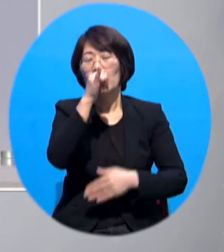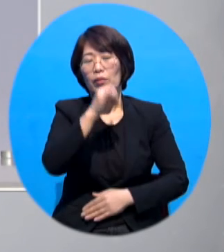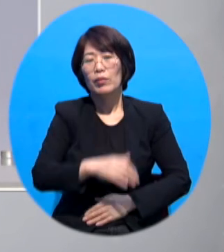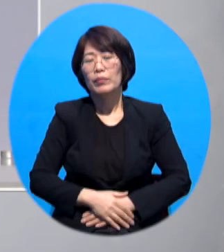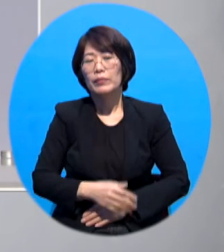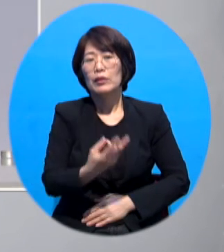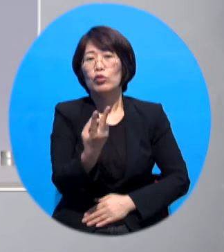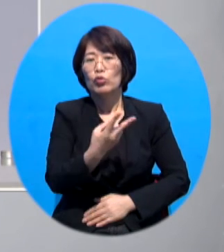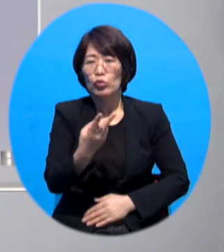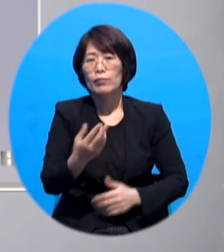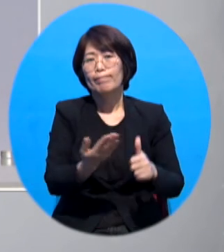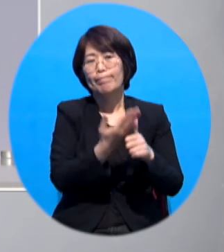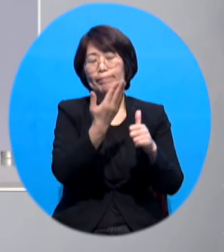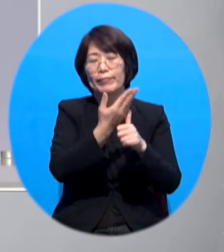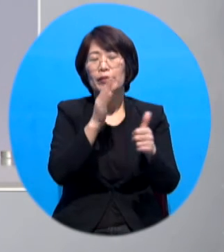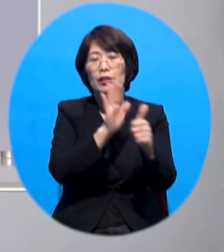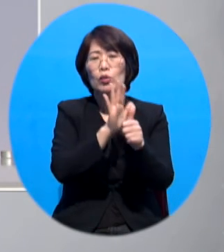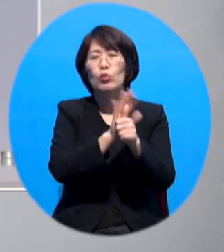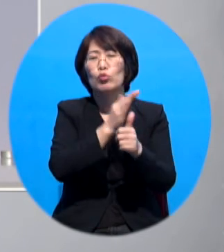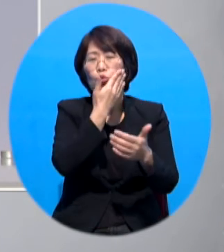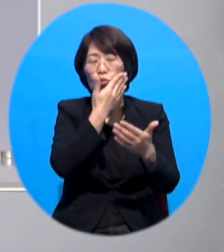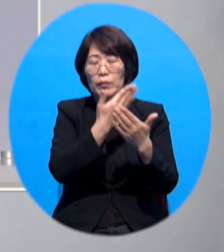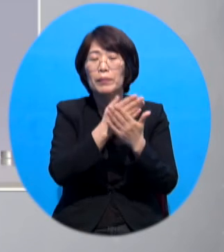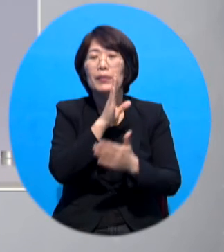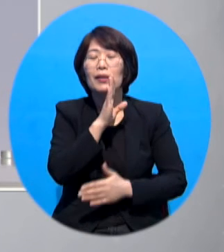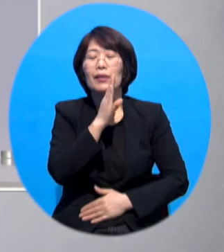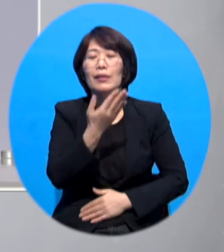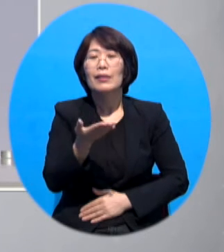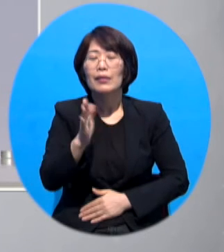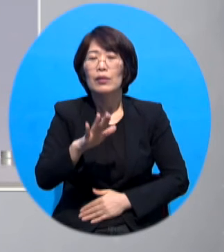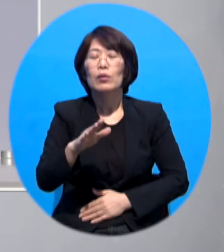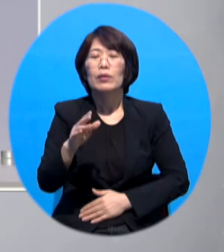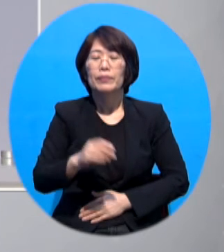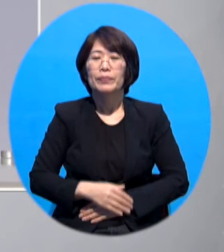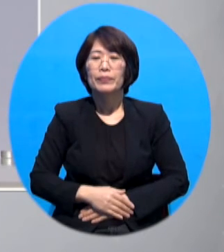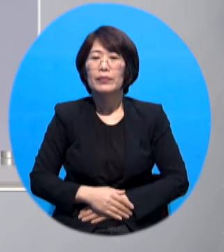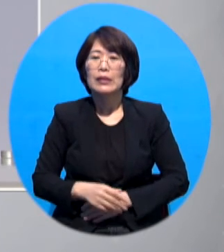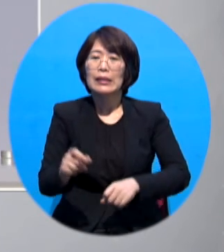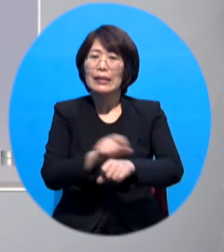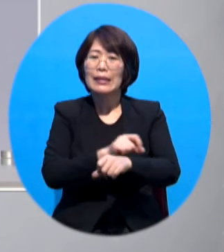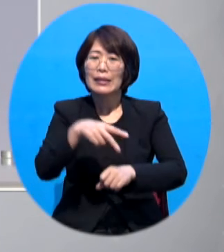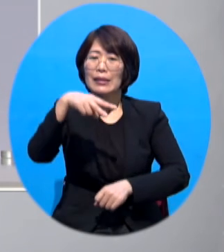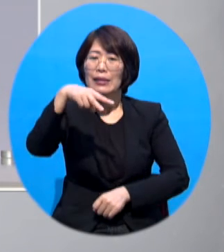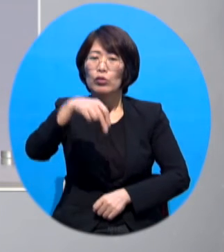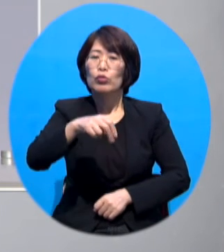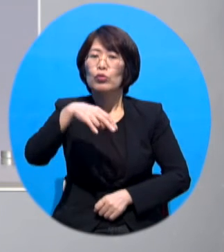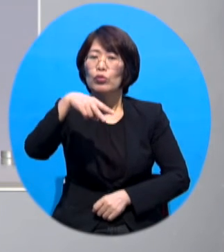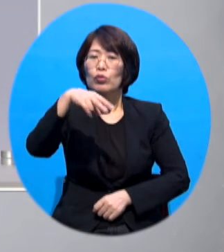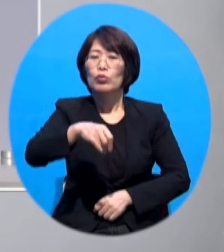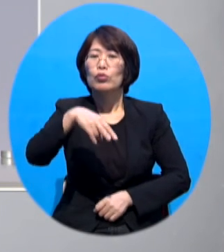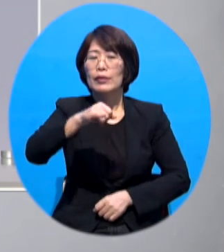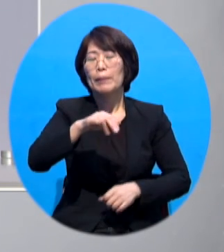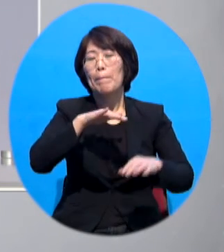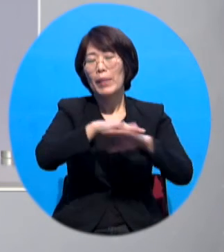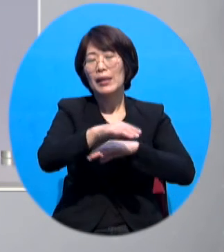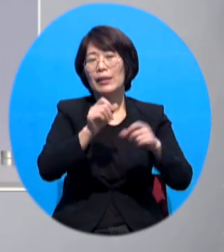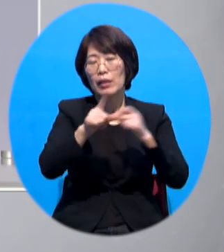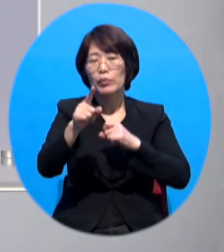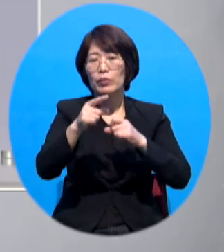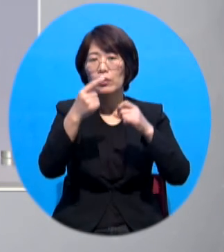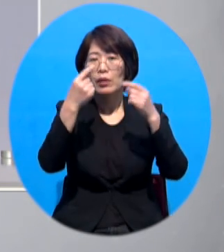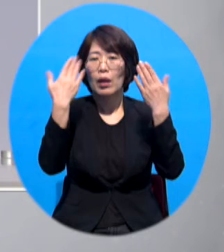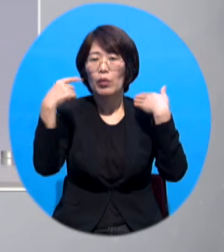적극적으로 육성하고 지원하는 것 대단히 중요합니다 특히 출시가 대신 현재 상황 속에서 학교에서